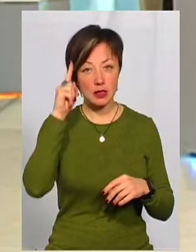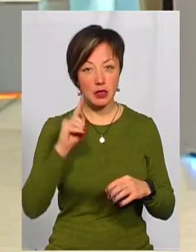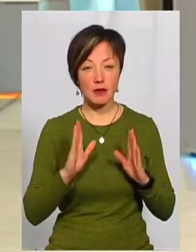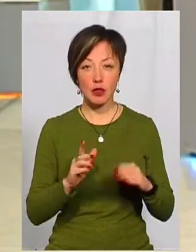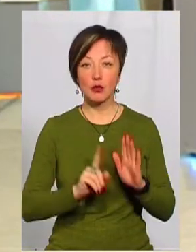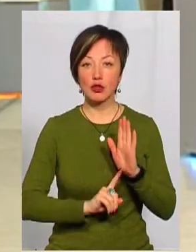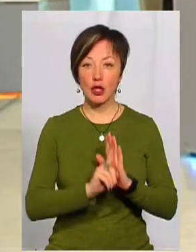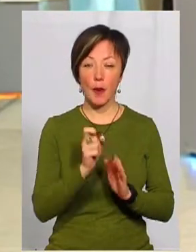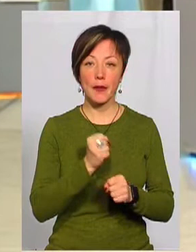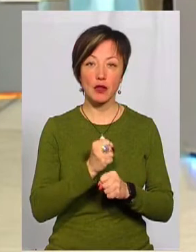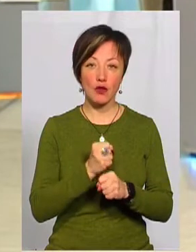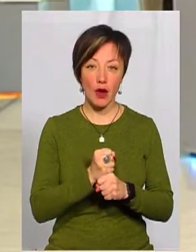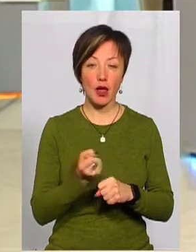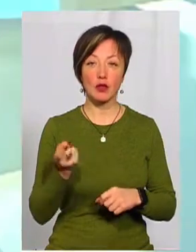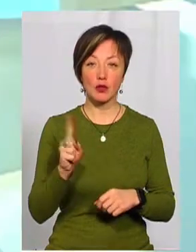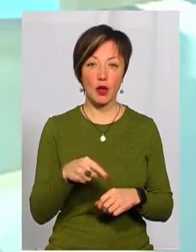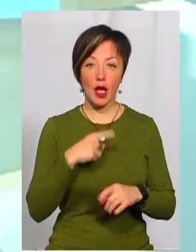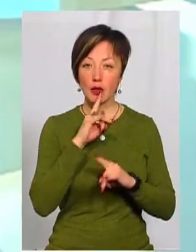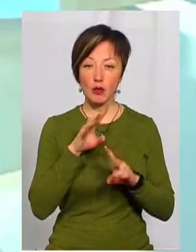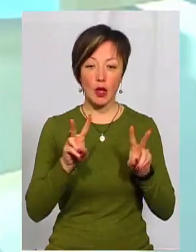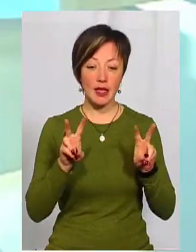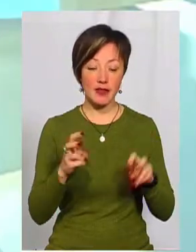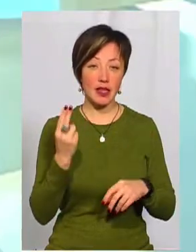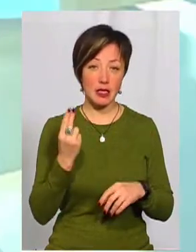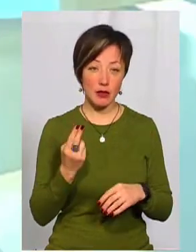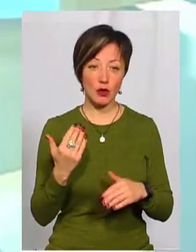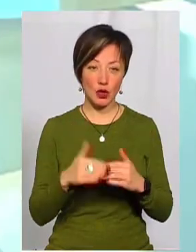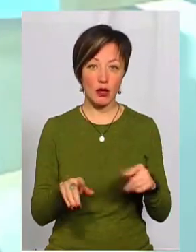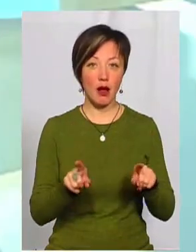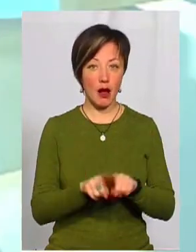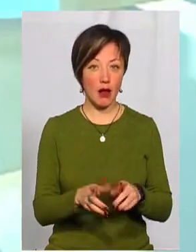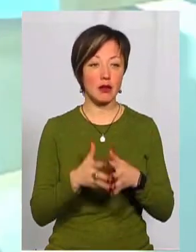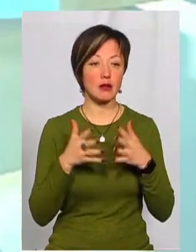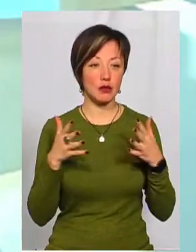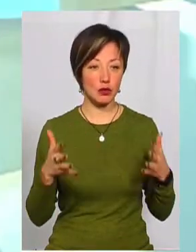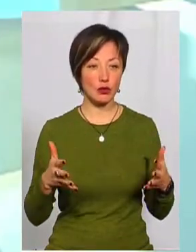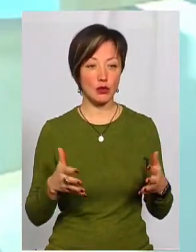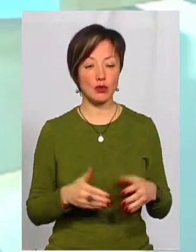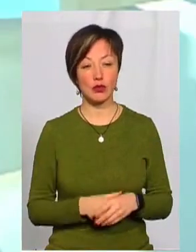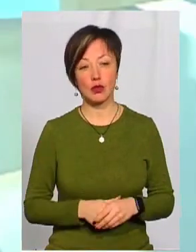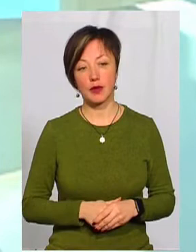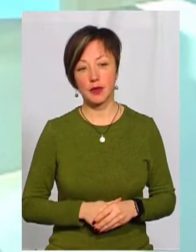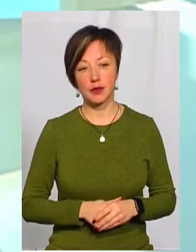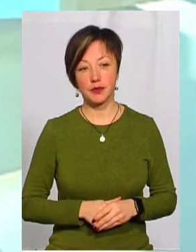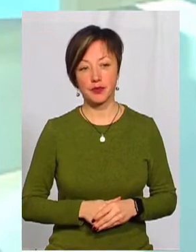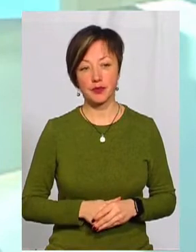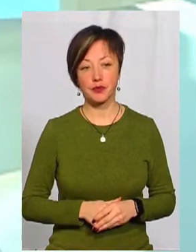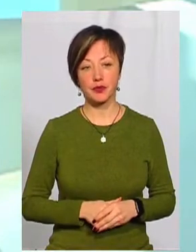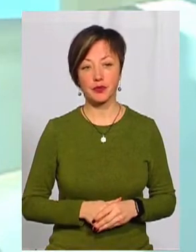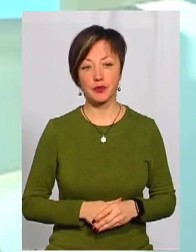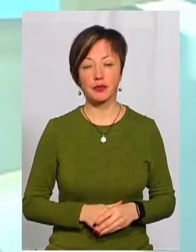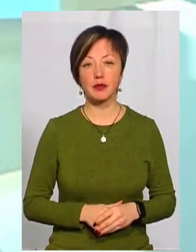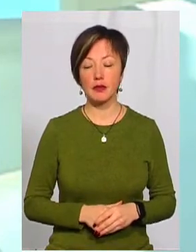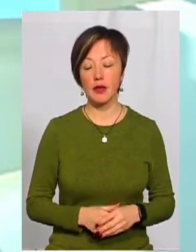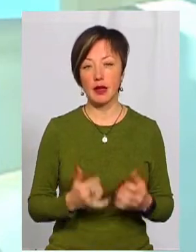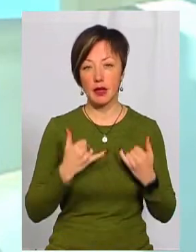тільки починаємо працювати, то я не буду називати цифру, але вона вже така добре для нас